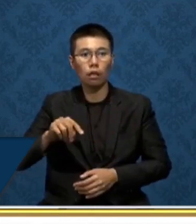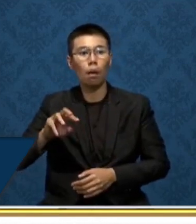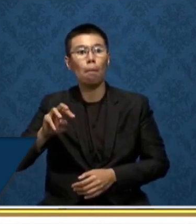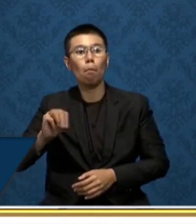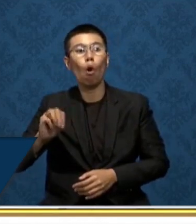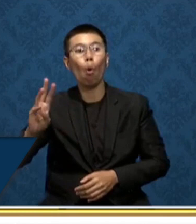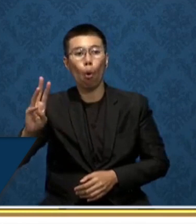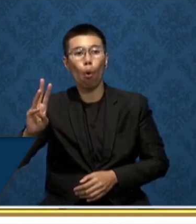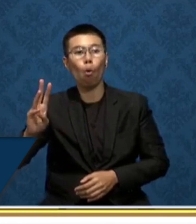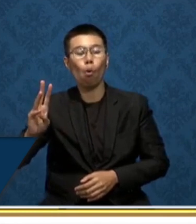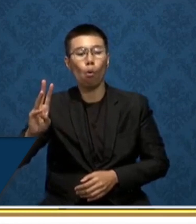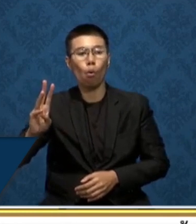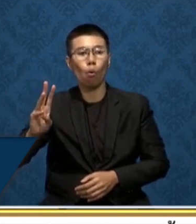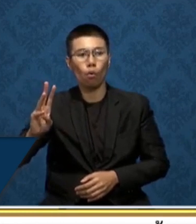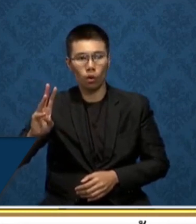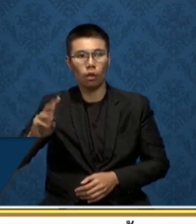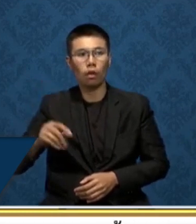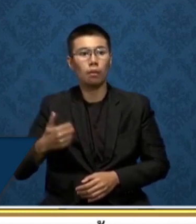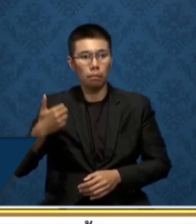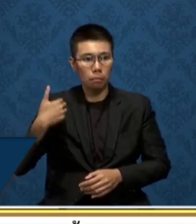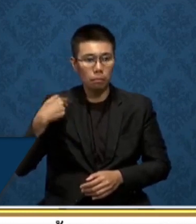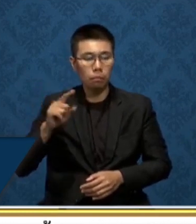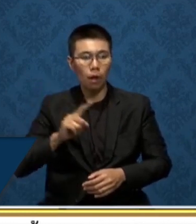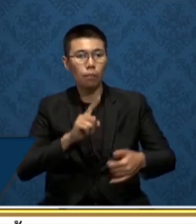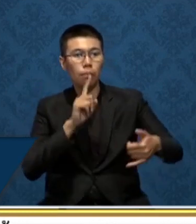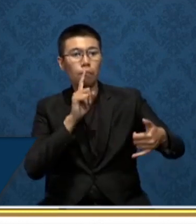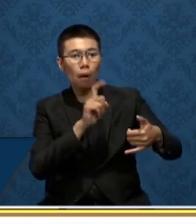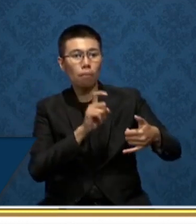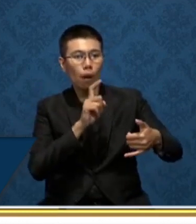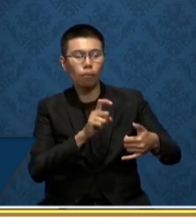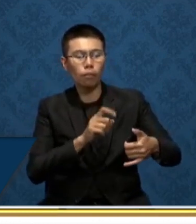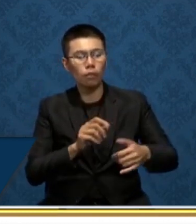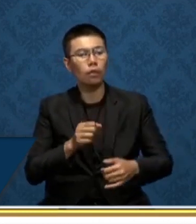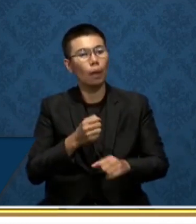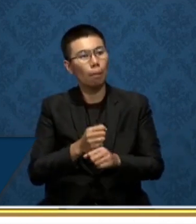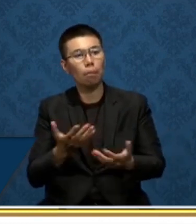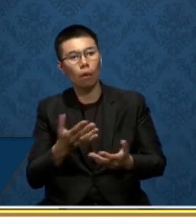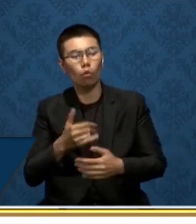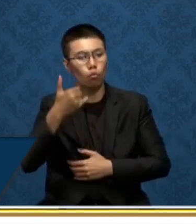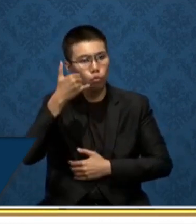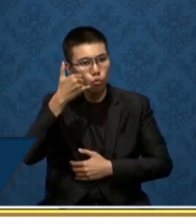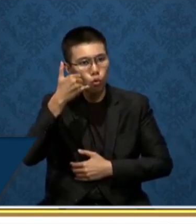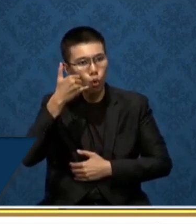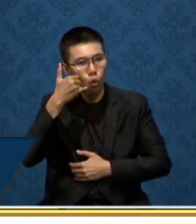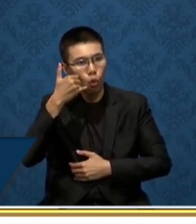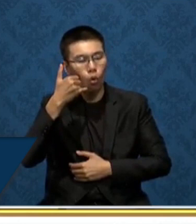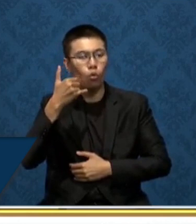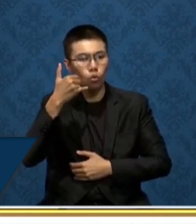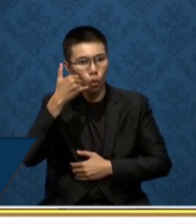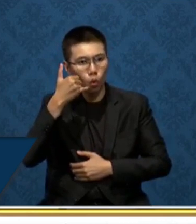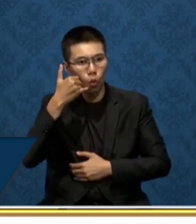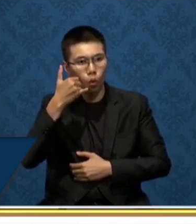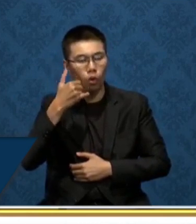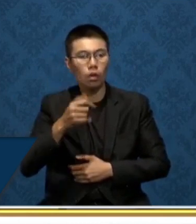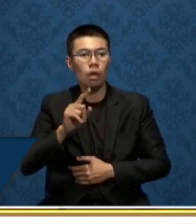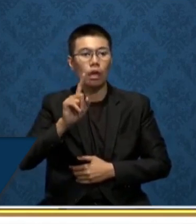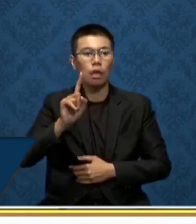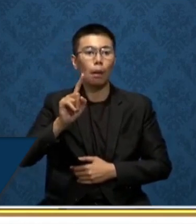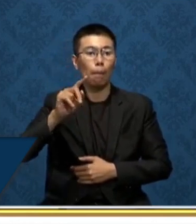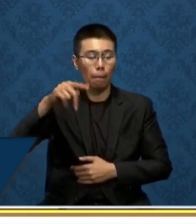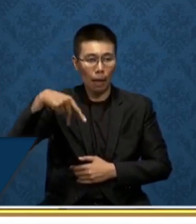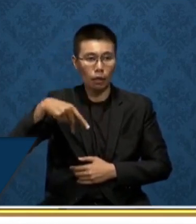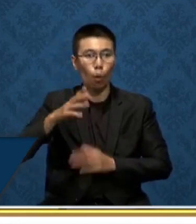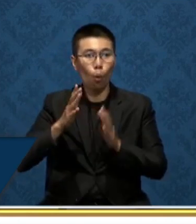าจารย์การทำแบบสอบถามตัวอย่างสุ่มนะครับเราโทรไปตามบ้านเนี่ยสมมติเราโทรไปทุกเดือนนะครับเดือนละ 1,000 รายเ